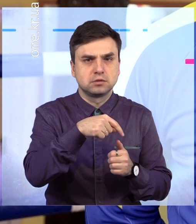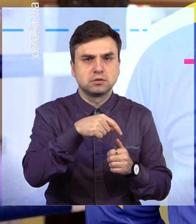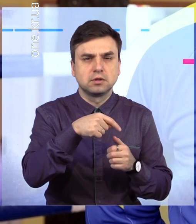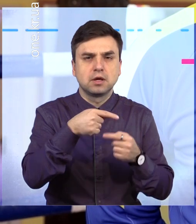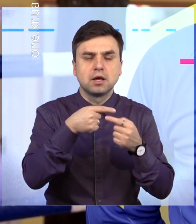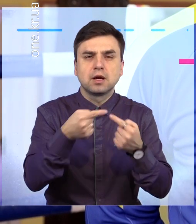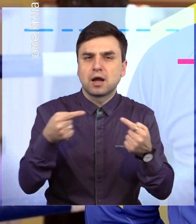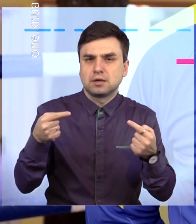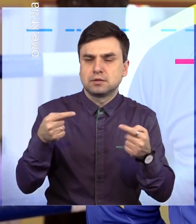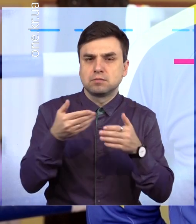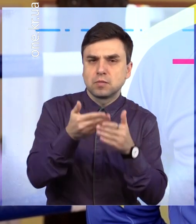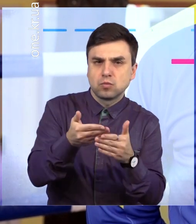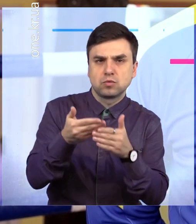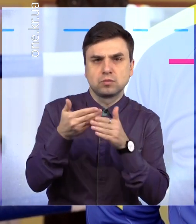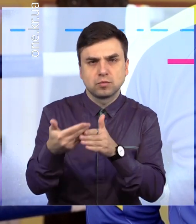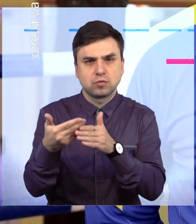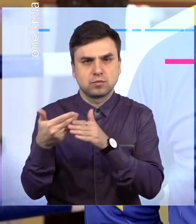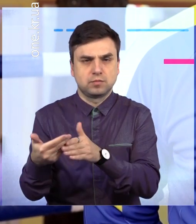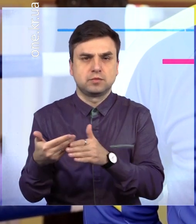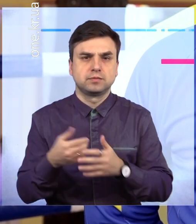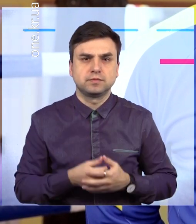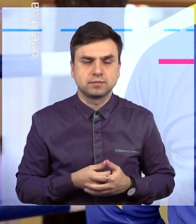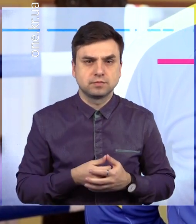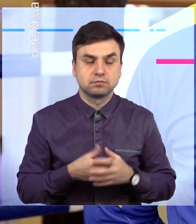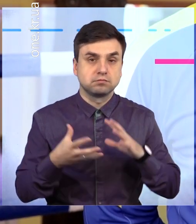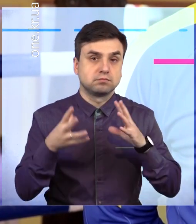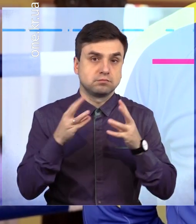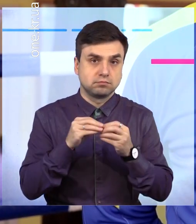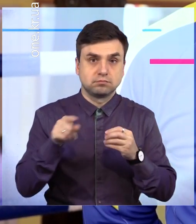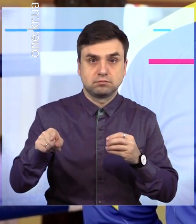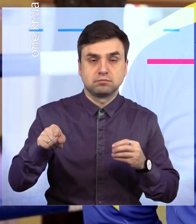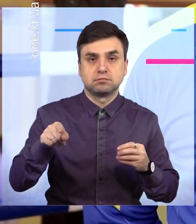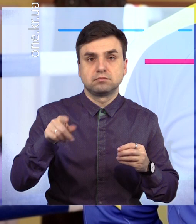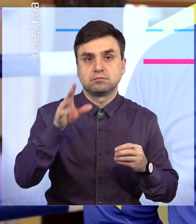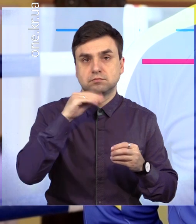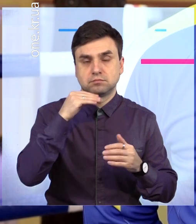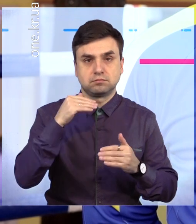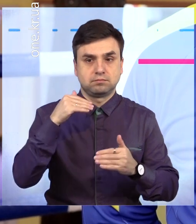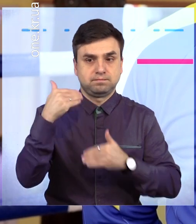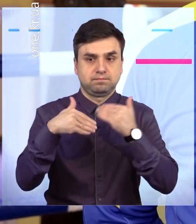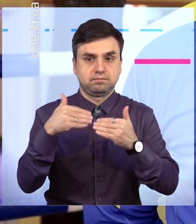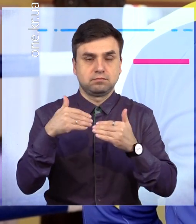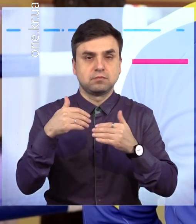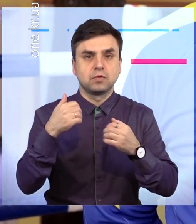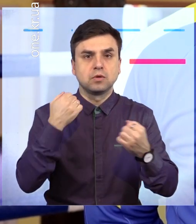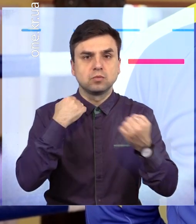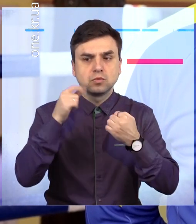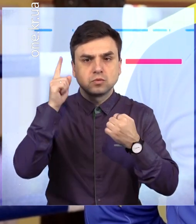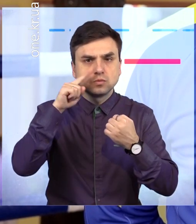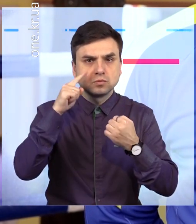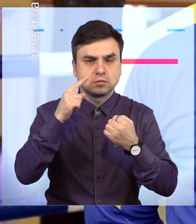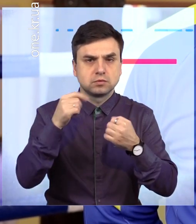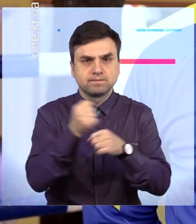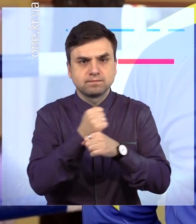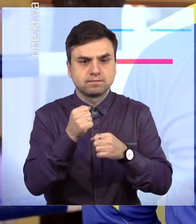І тим самим це дозволяє йому бути багатогранним, різносторонним. І показувати